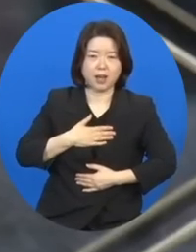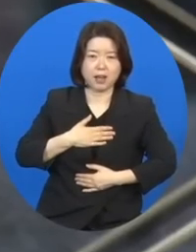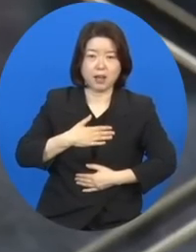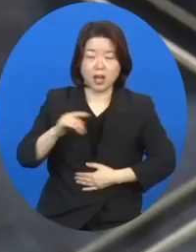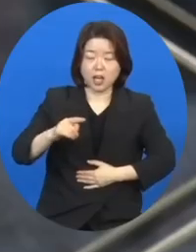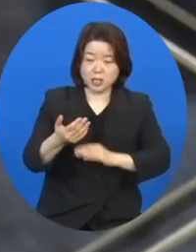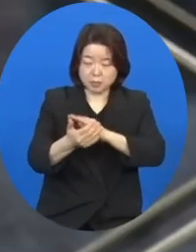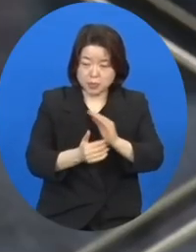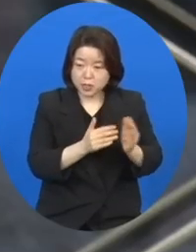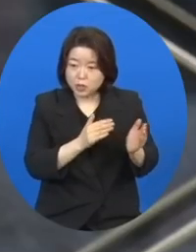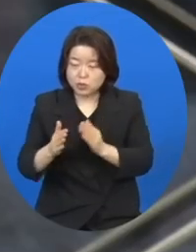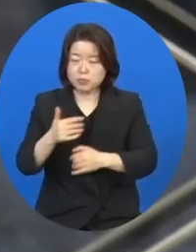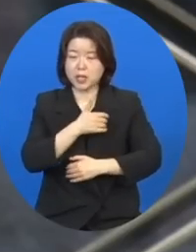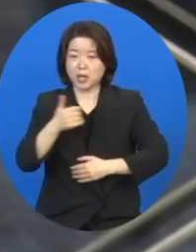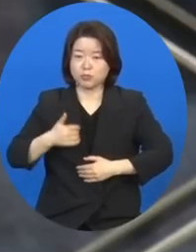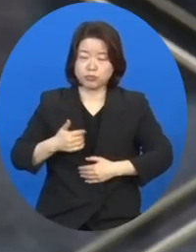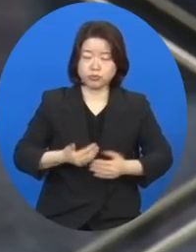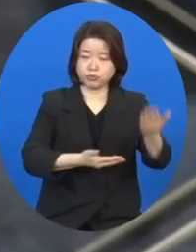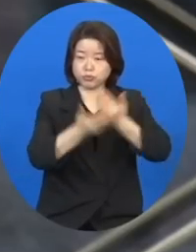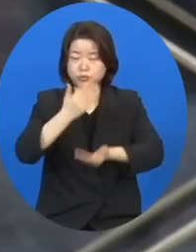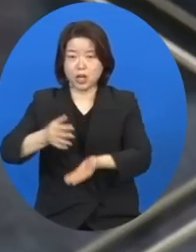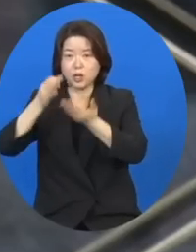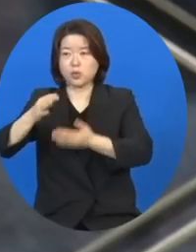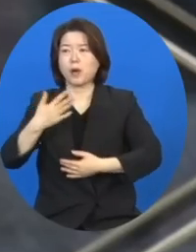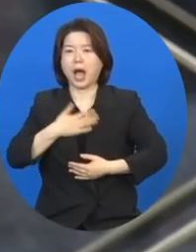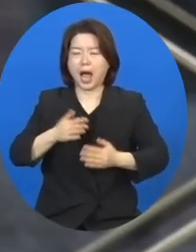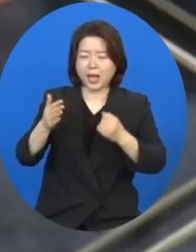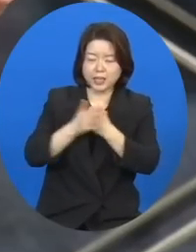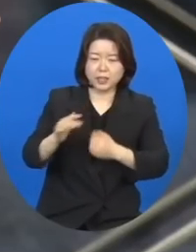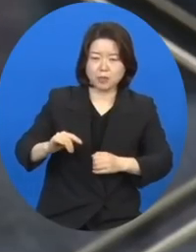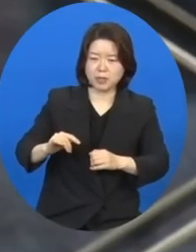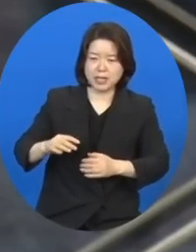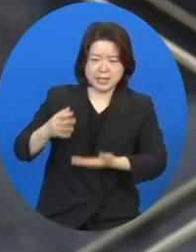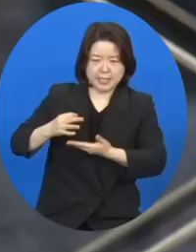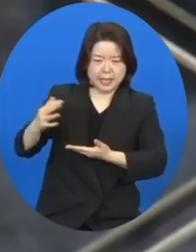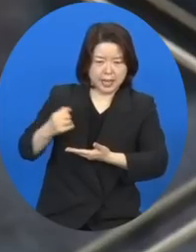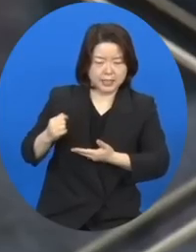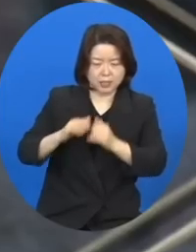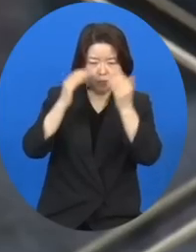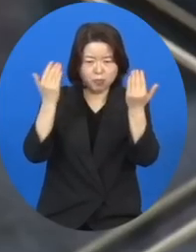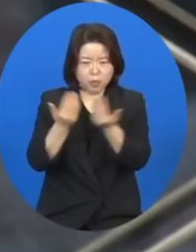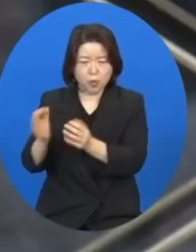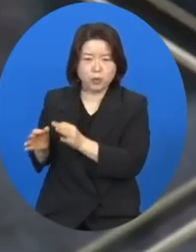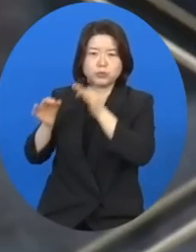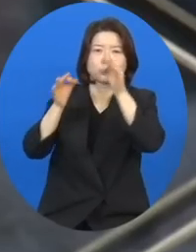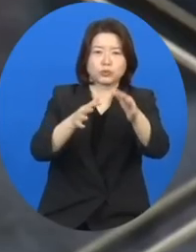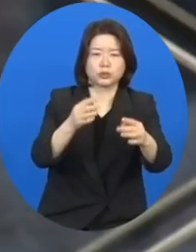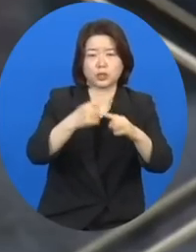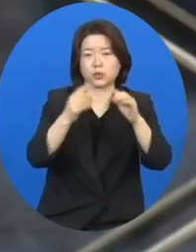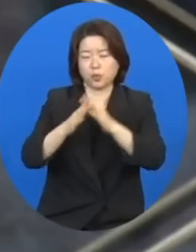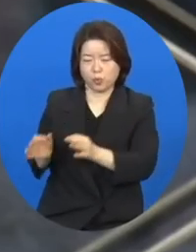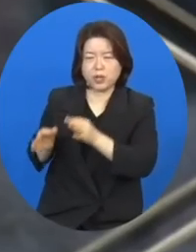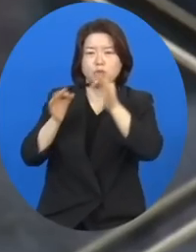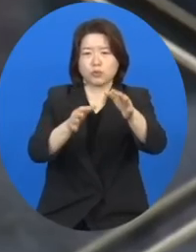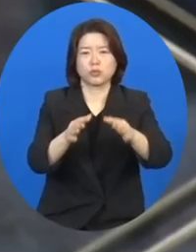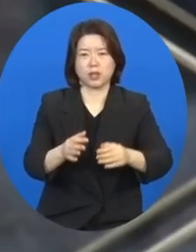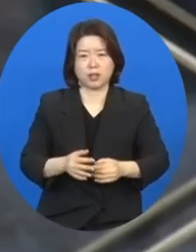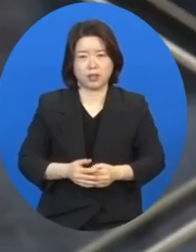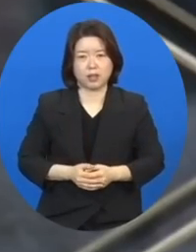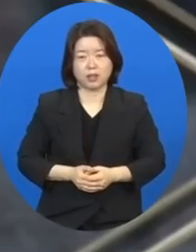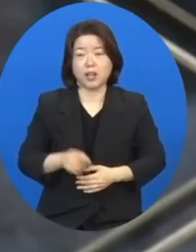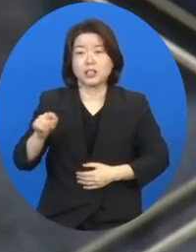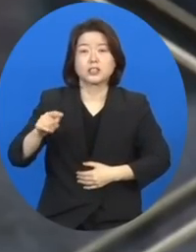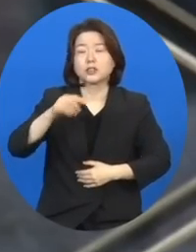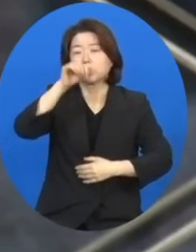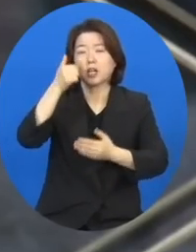풍성한 유업이 얼마나 큰지를 알았으니까 전부를 거기에 건 거 아니겠습니까? 그런 분들이 계셨기 때문에 우리가